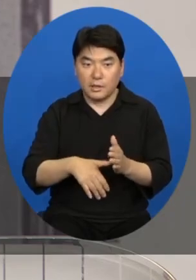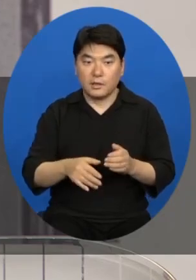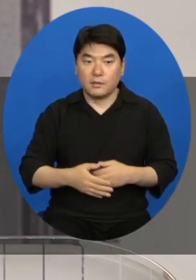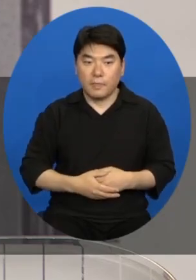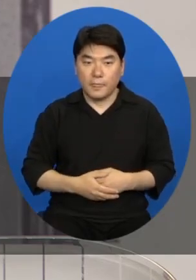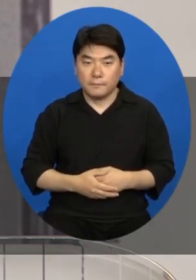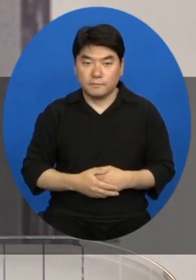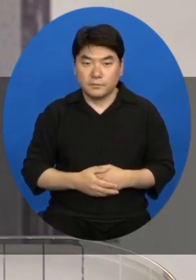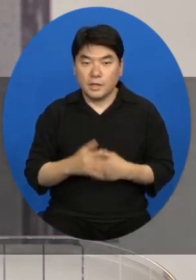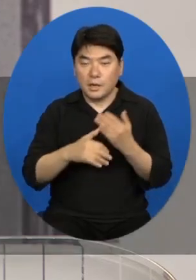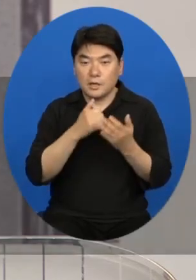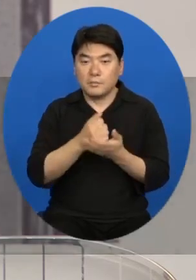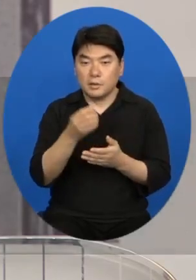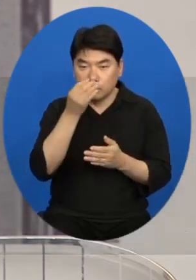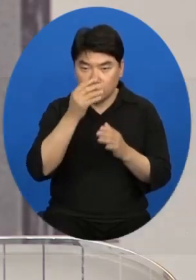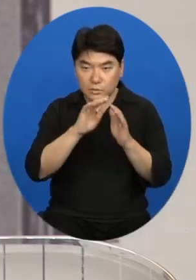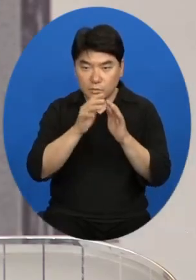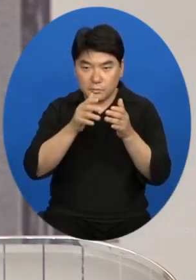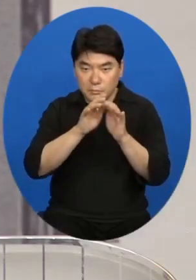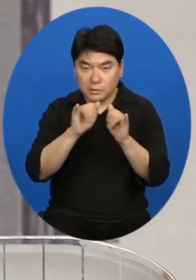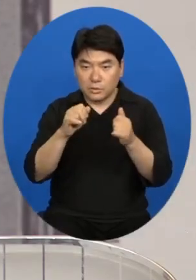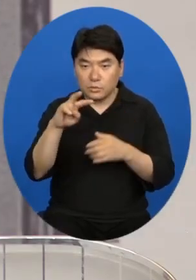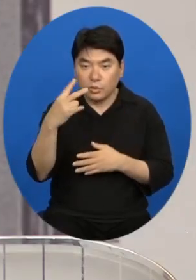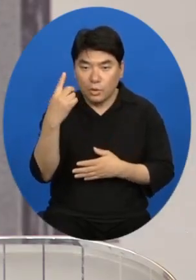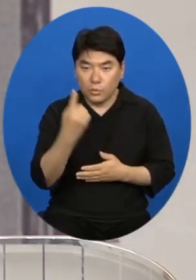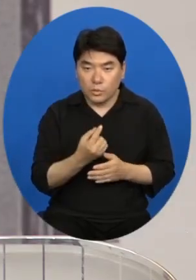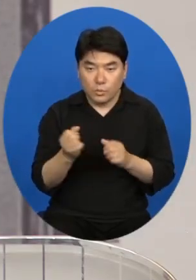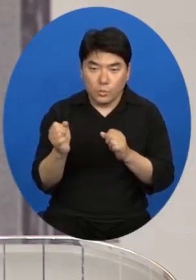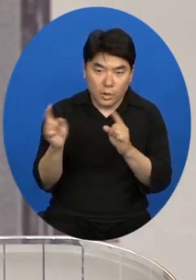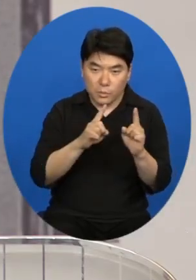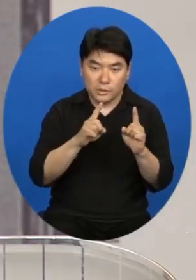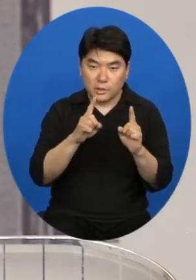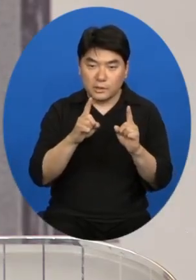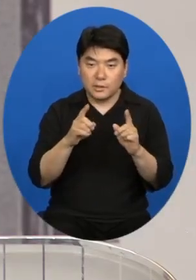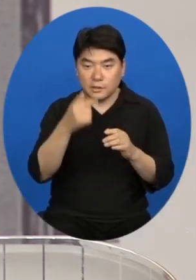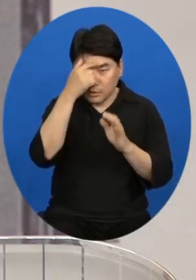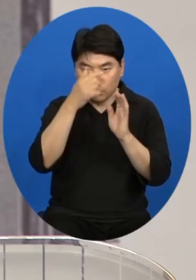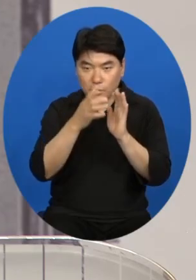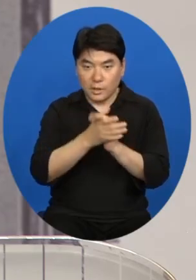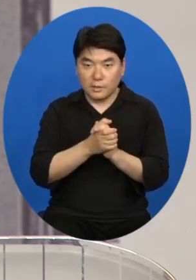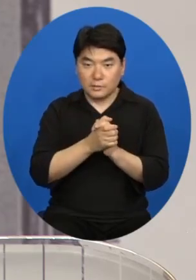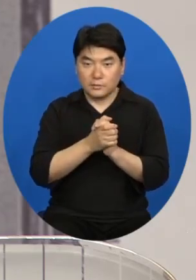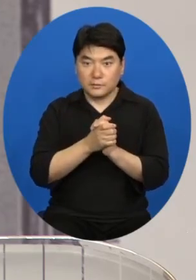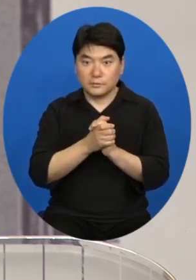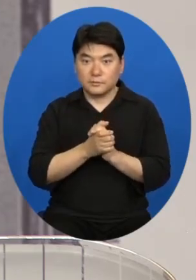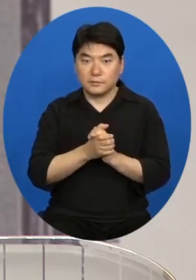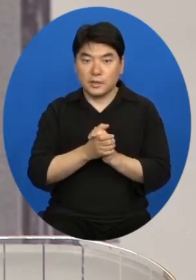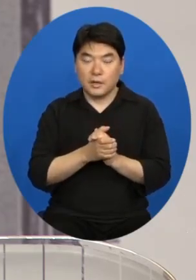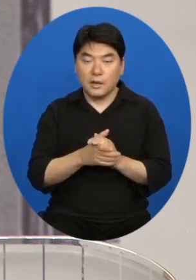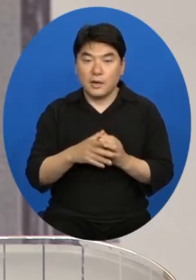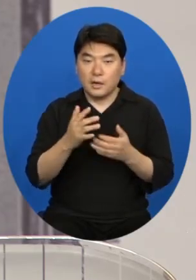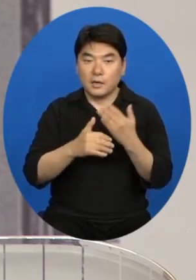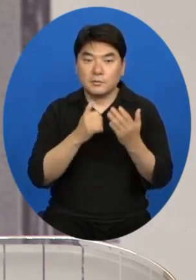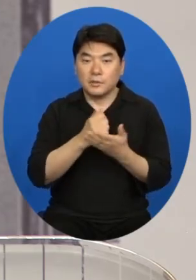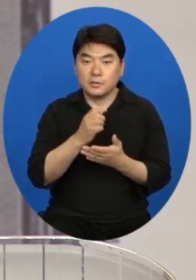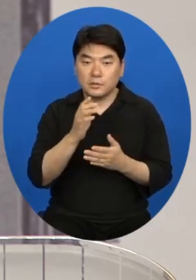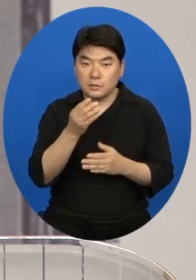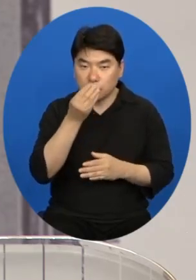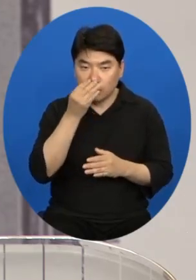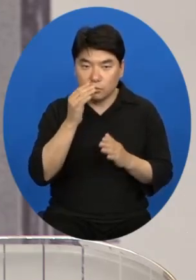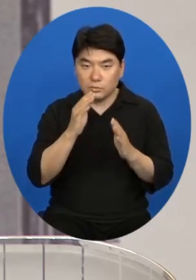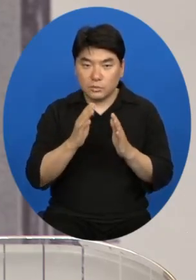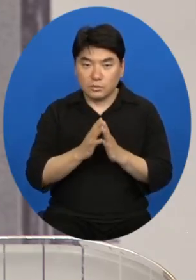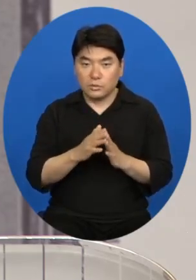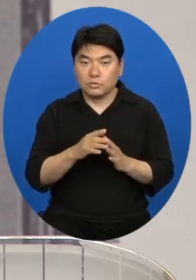하나님의 성전, 하나님의 백성들이 돌아오기를, 회복되기를 기도한단 말입니다. 근데 사실 하나님의 성전이 회복되는 것을